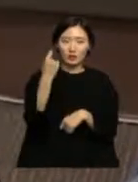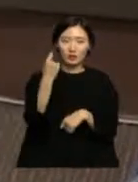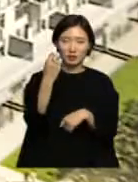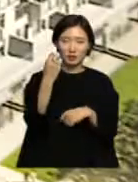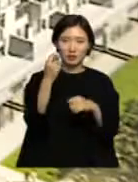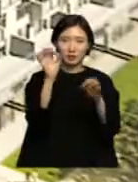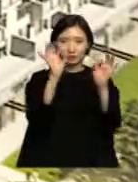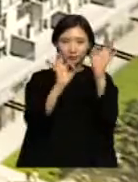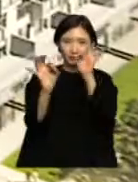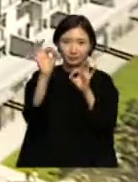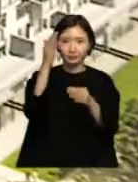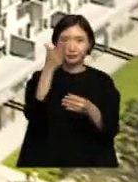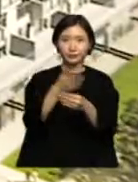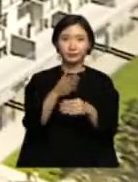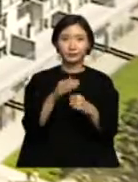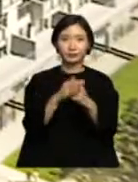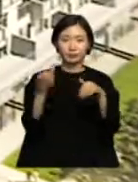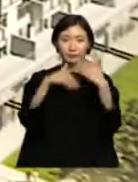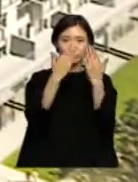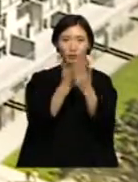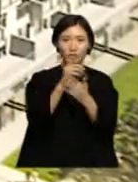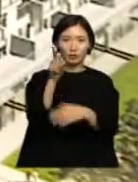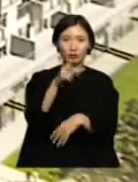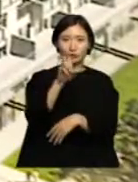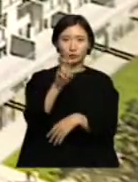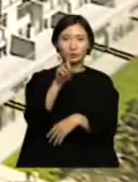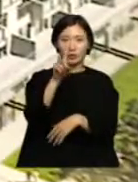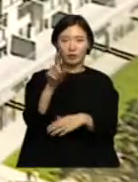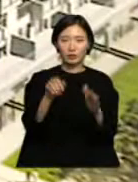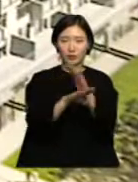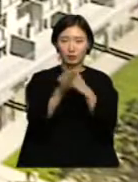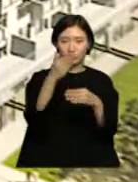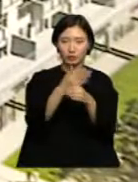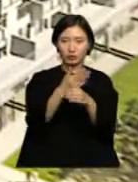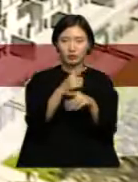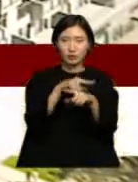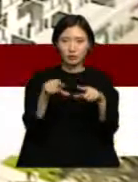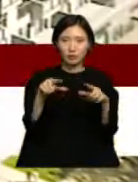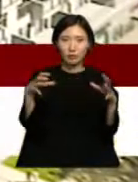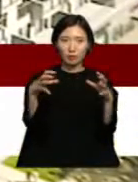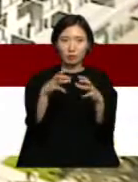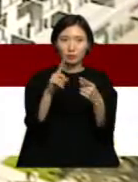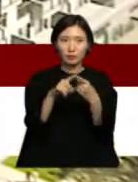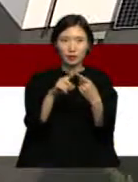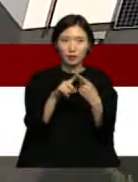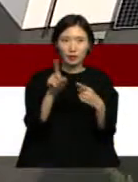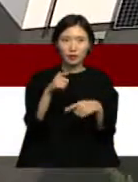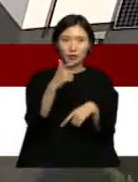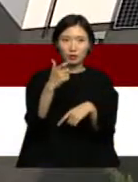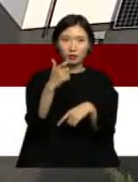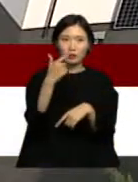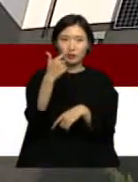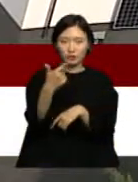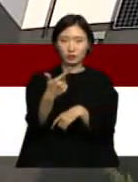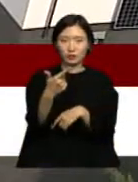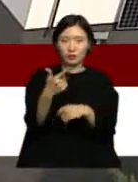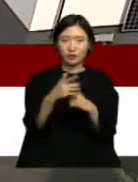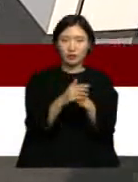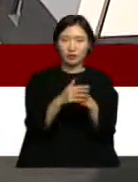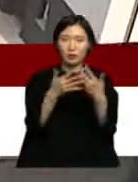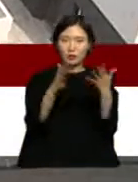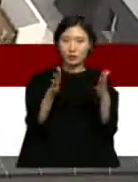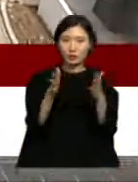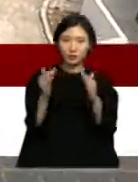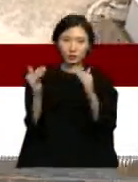알아보고. 전체 121세대 중 일반 모집되는 세대는 116세대, 아파트와